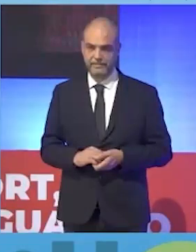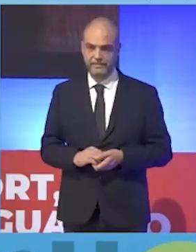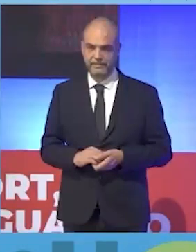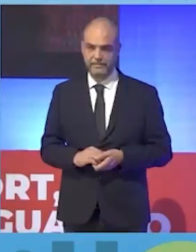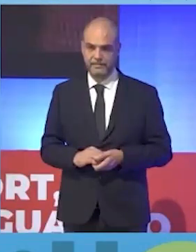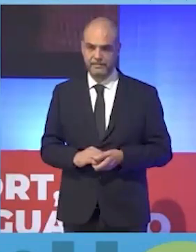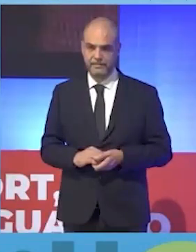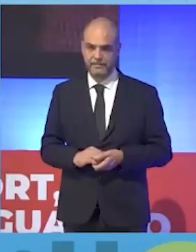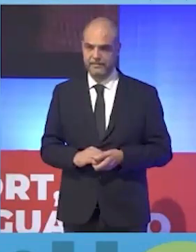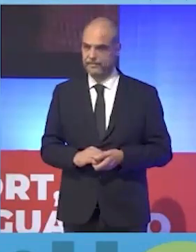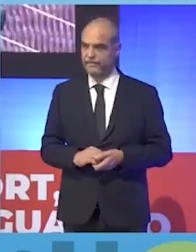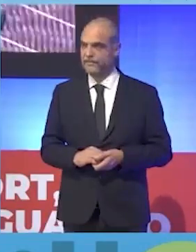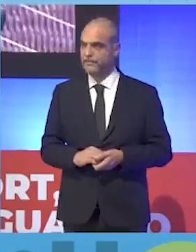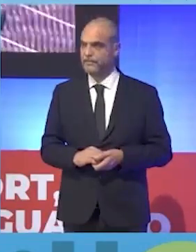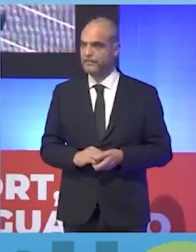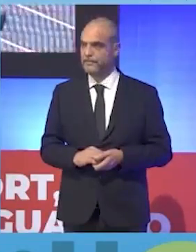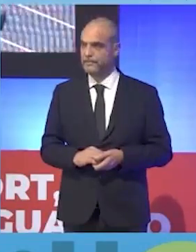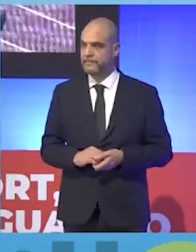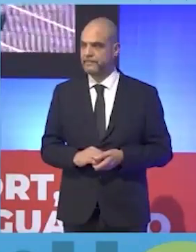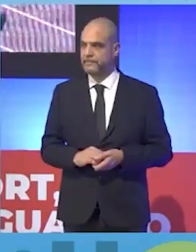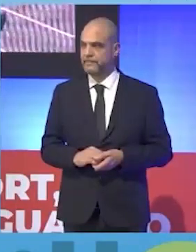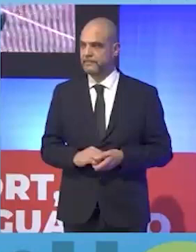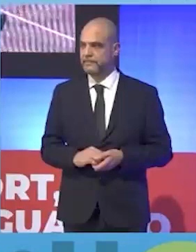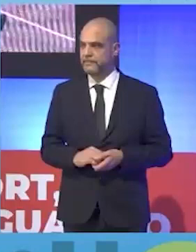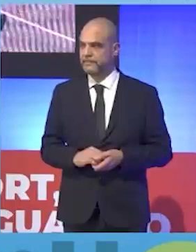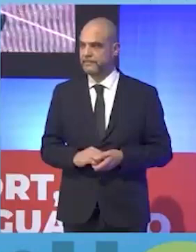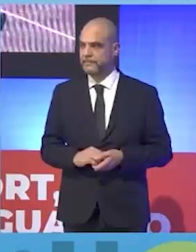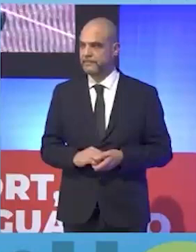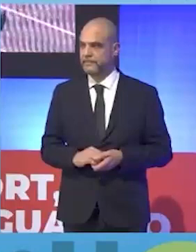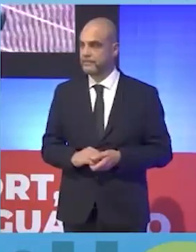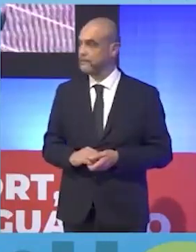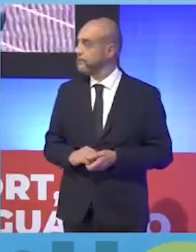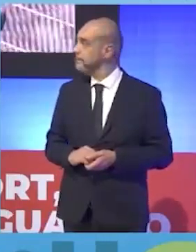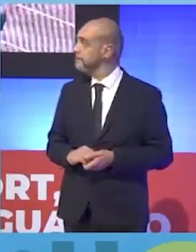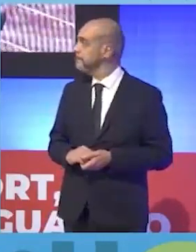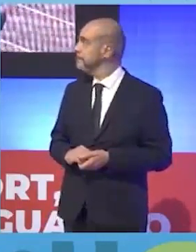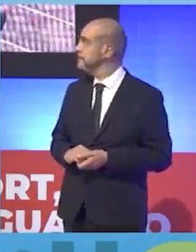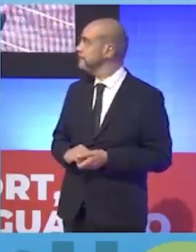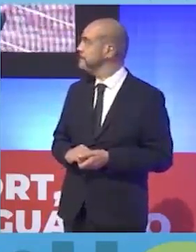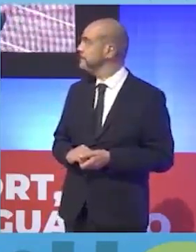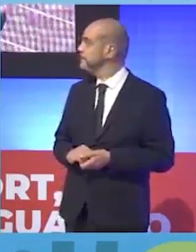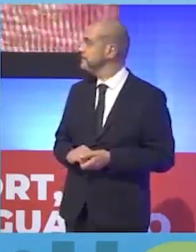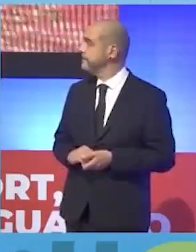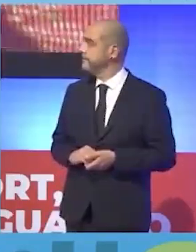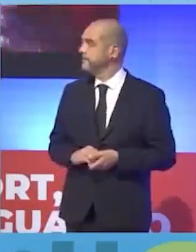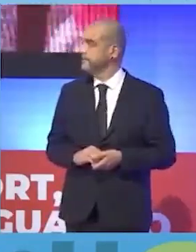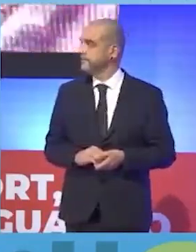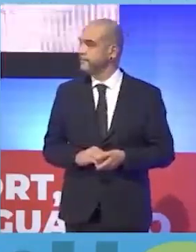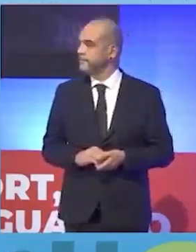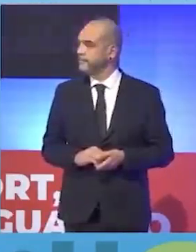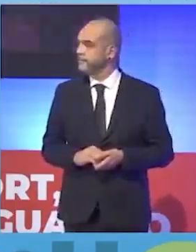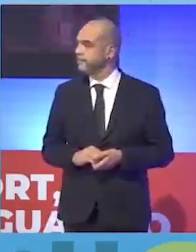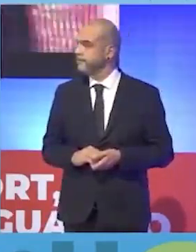fairly, yeah. Bassett out fast, out wide. Silver began very quickly as well. Now Caironi gets into her gear, and look at her come